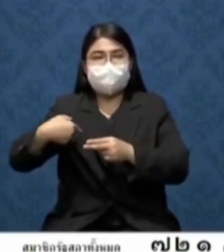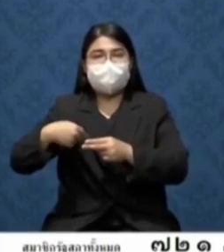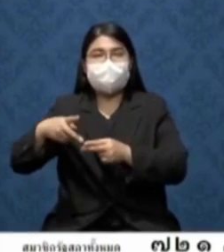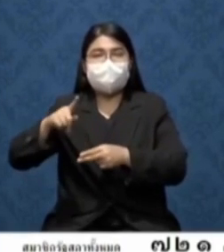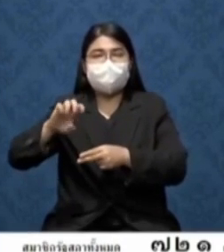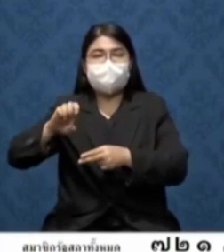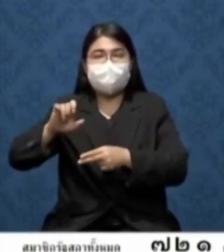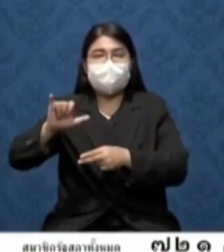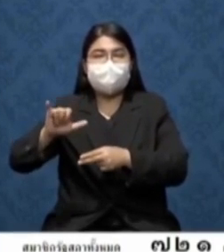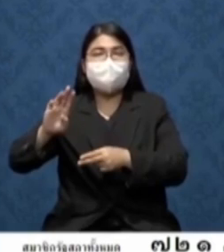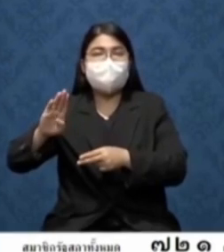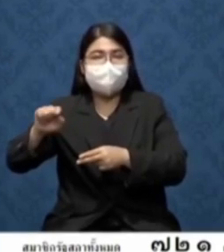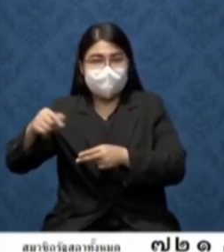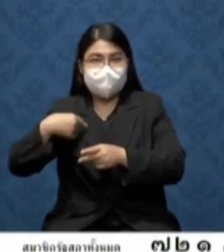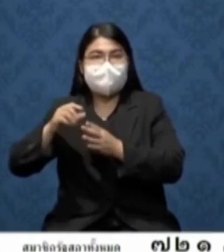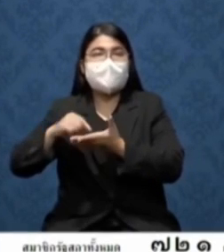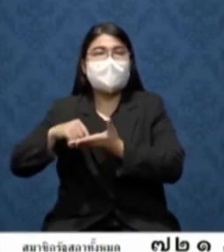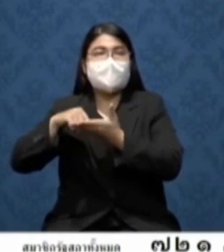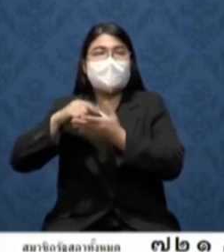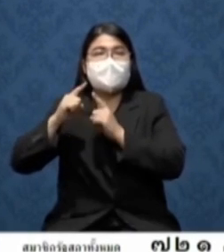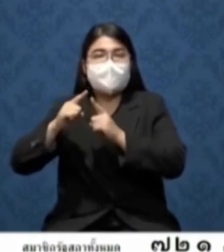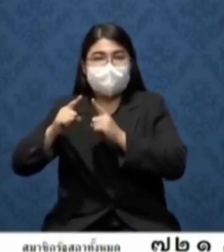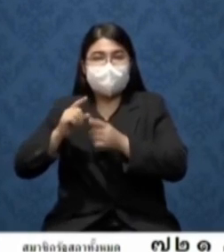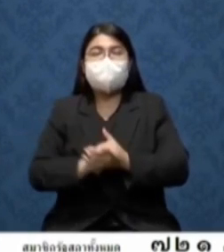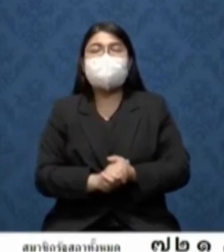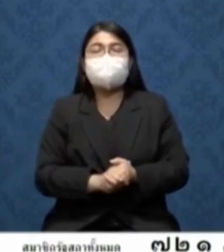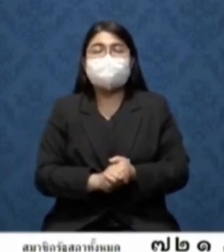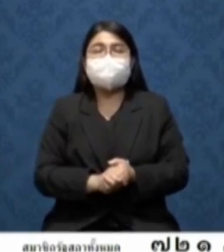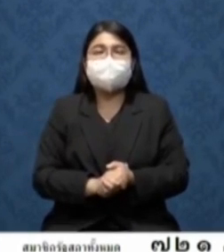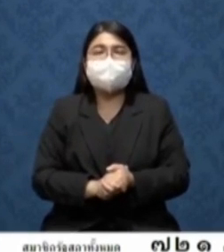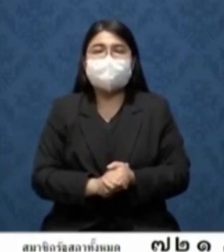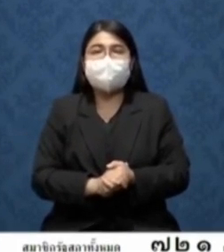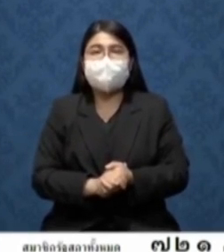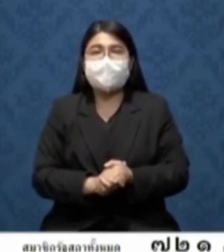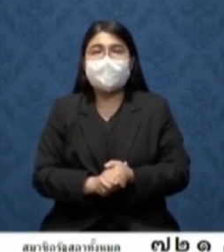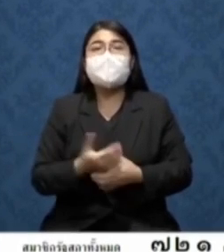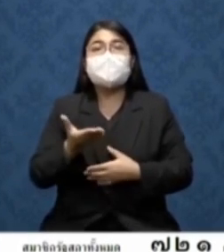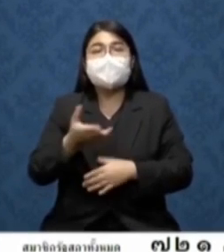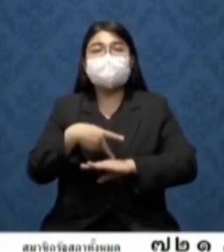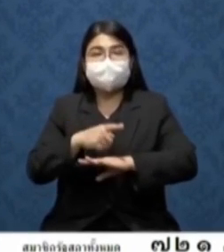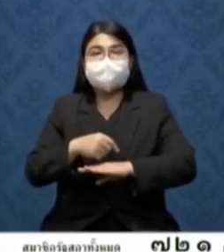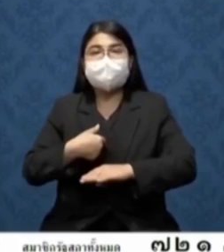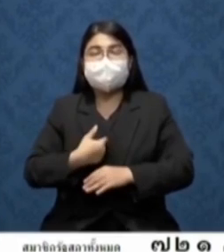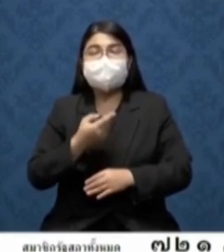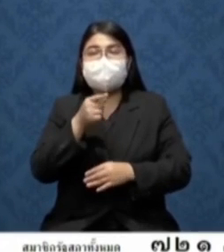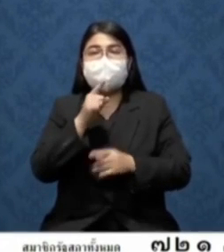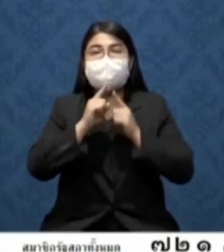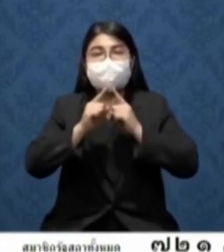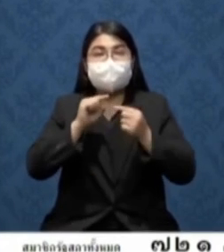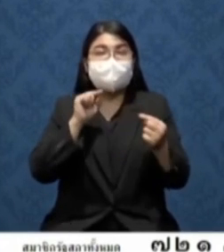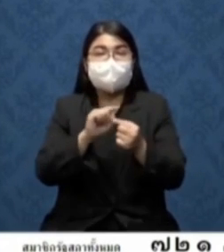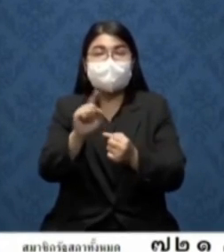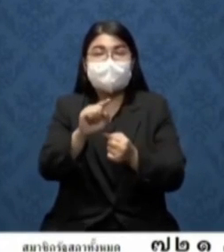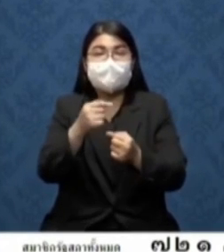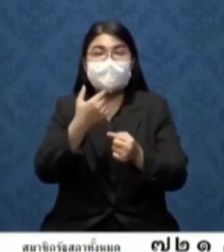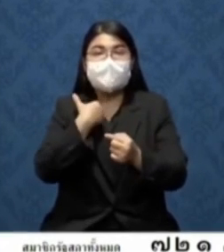อไปท่านประธานครับผมอยากจะเริ่มต้นพูดถึงที่มาและหลักการของร่